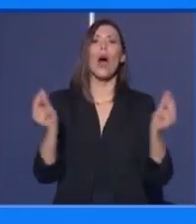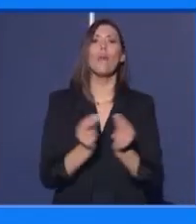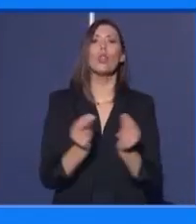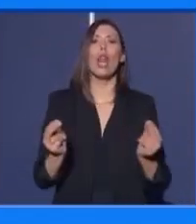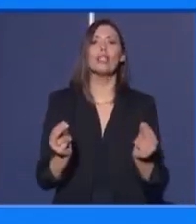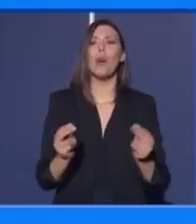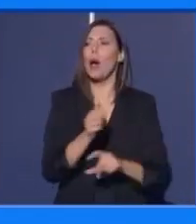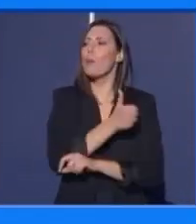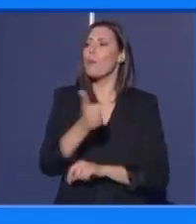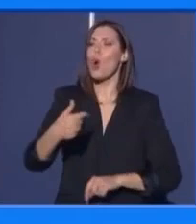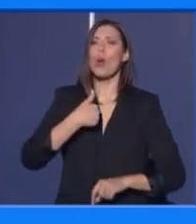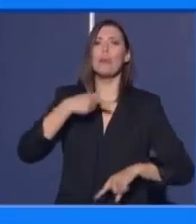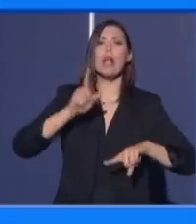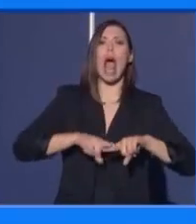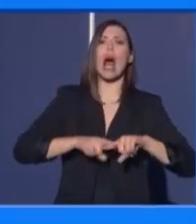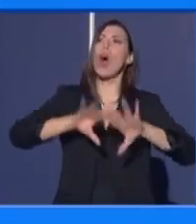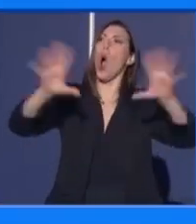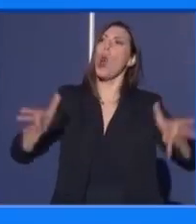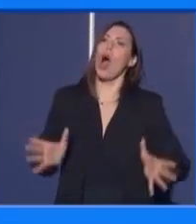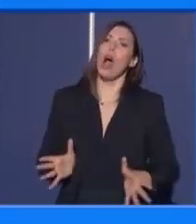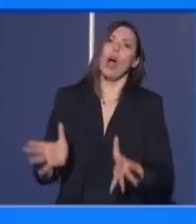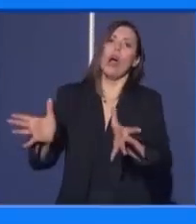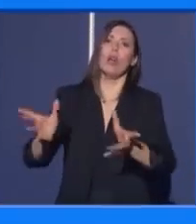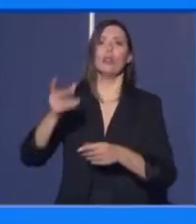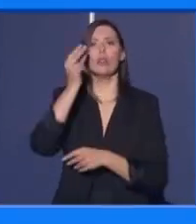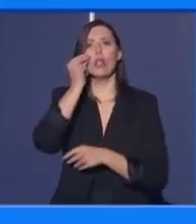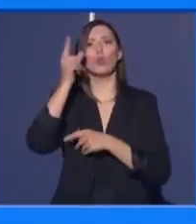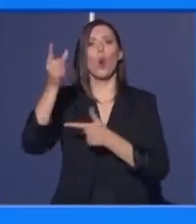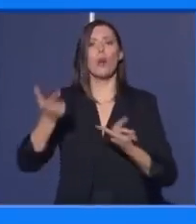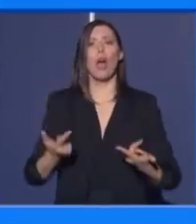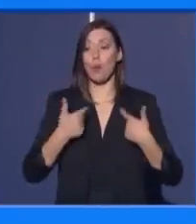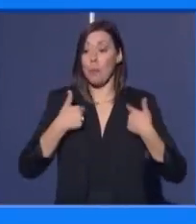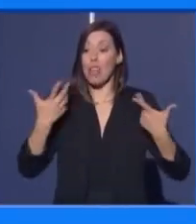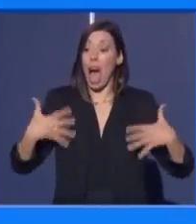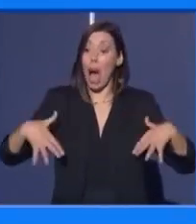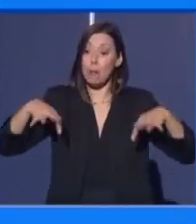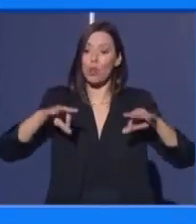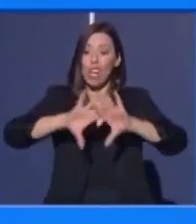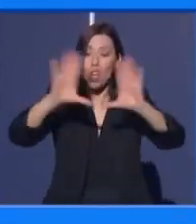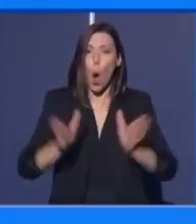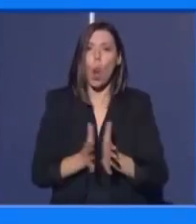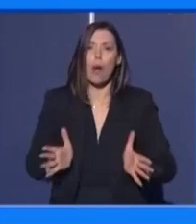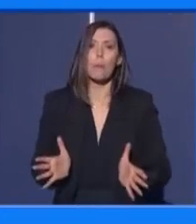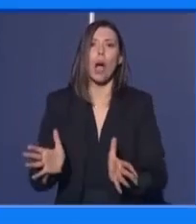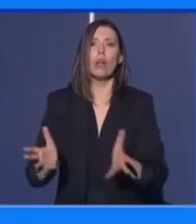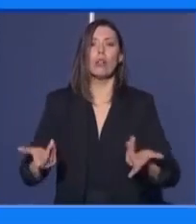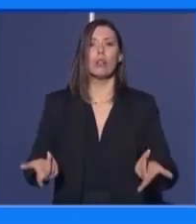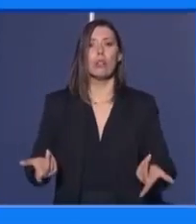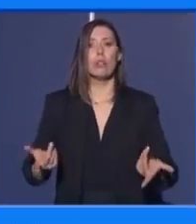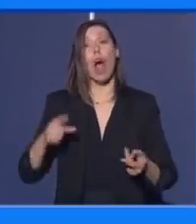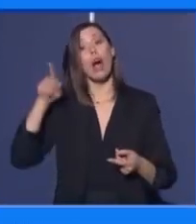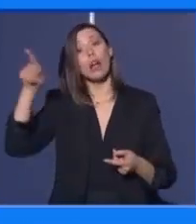μας πλήρεις παραχωρήσεις που είχαν γίνει εξ αρχής. Ενώ οι σκοπιανές